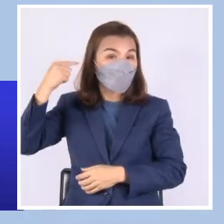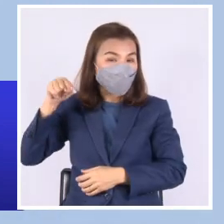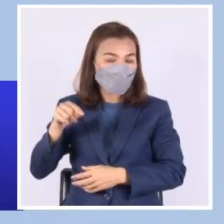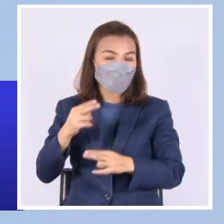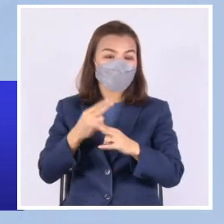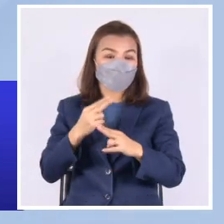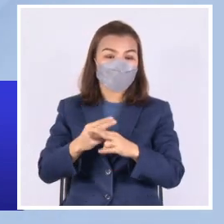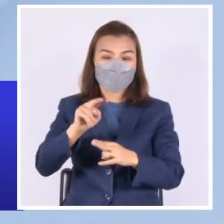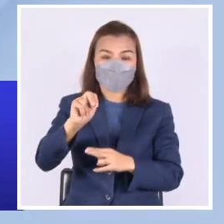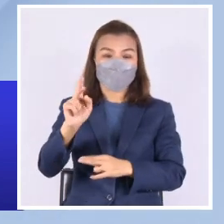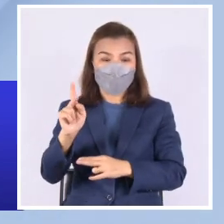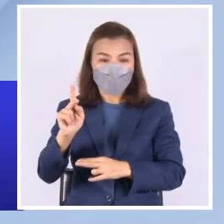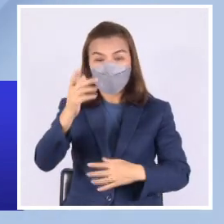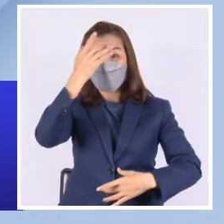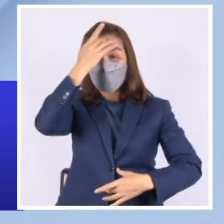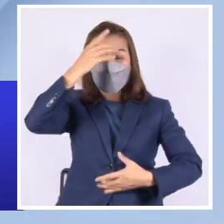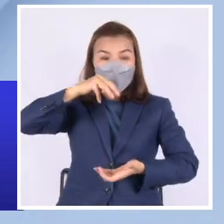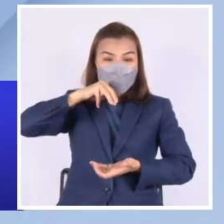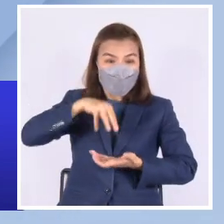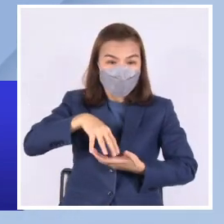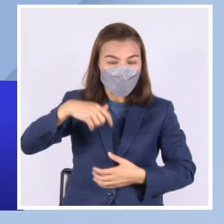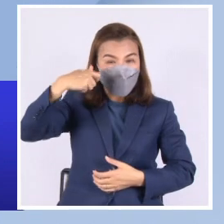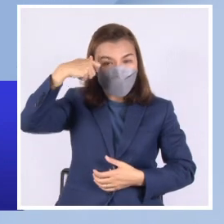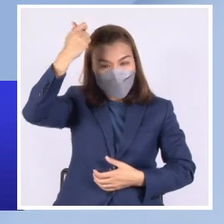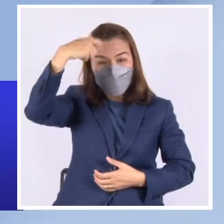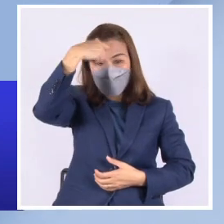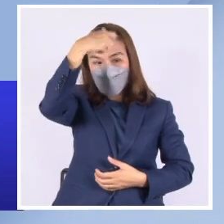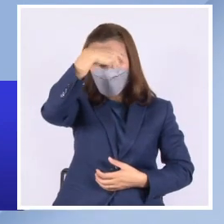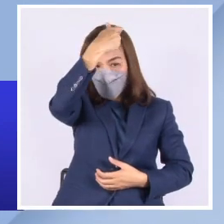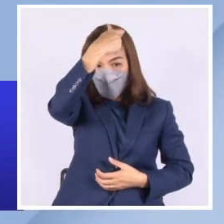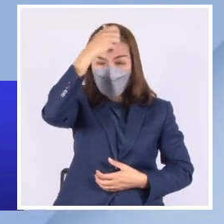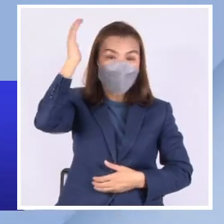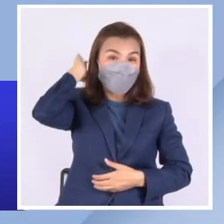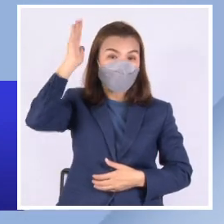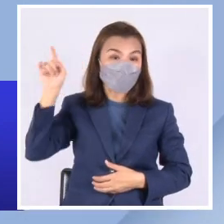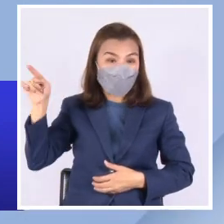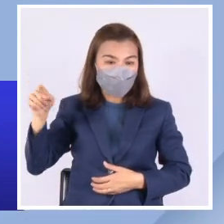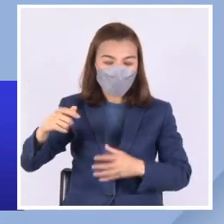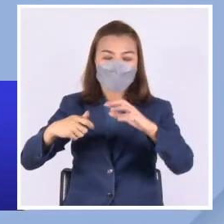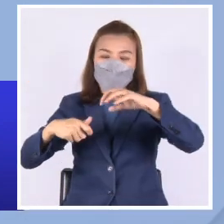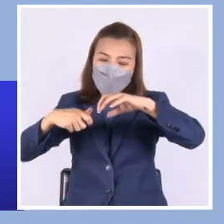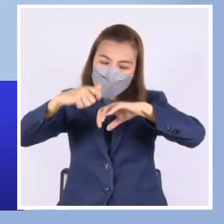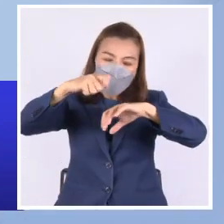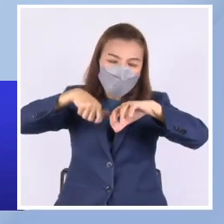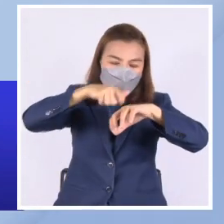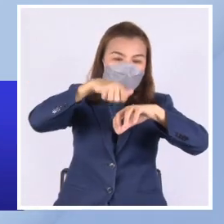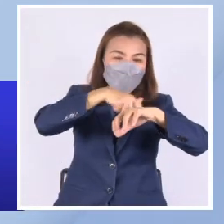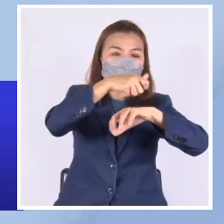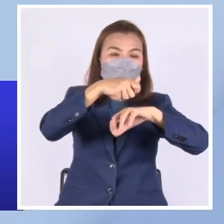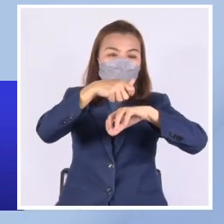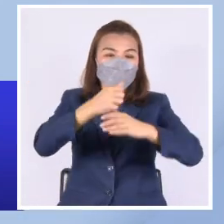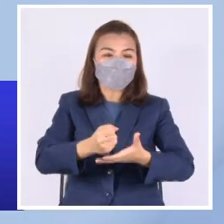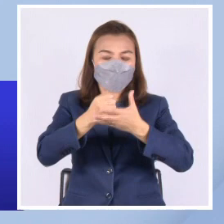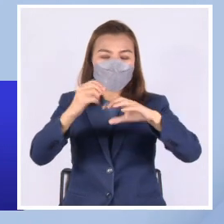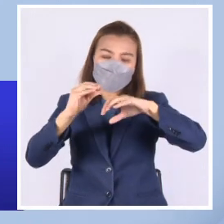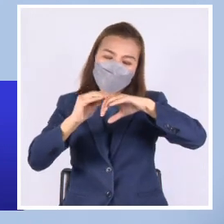ณนกเนี่ยป่วยเป็นมะเร็งนะคะต้องโกนผมเนาะแล้วก็สามีเนี่ยอยู่ด้านหลังก็โกนผมให้นะคะเพราะว่าทำคีโมแล้วผมมันร่วงเป็นกระจุกกระจุ